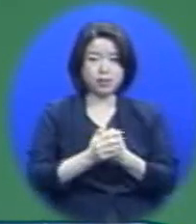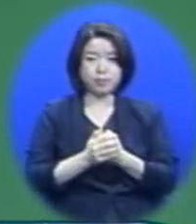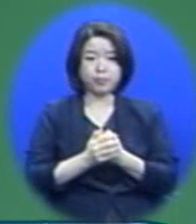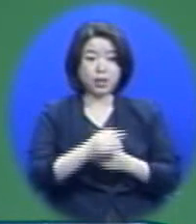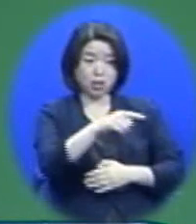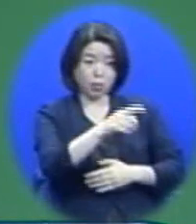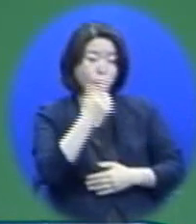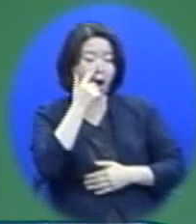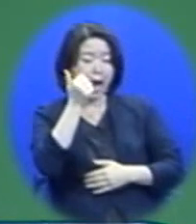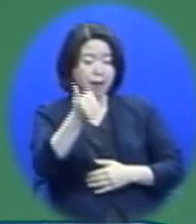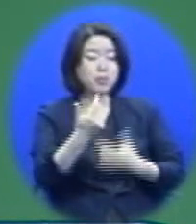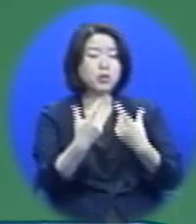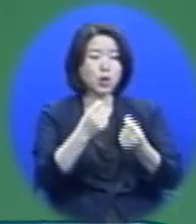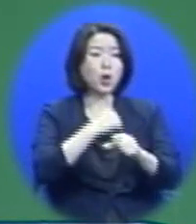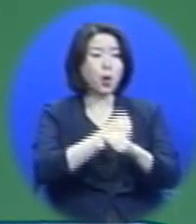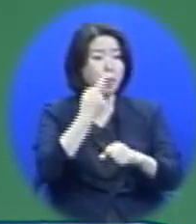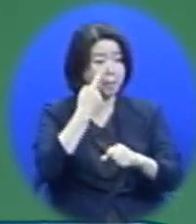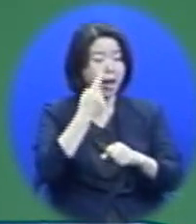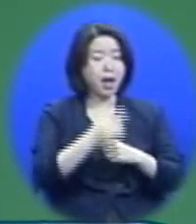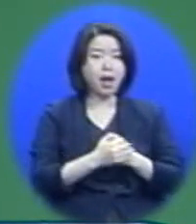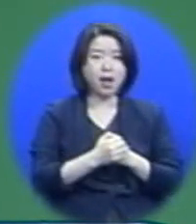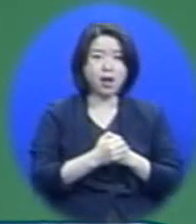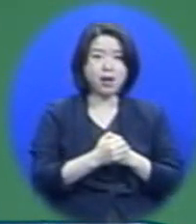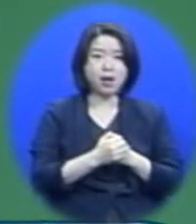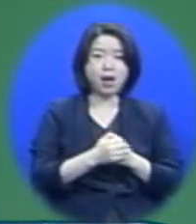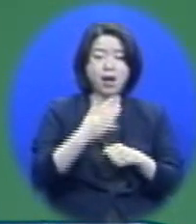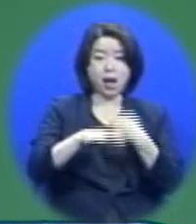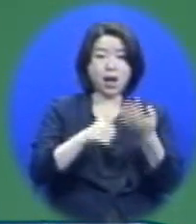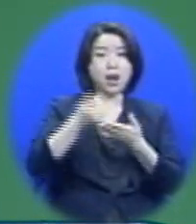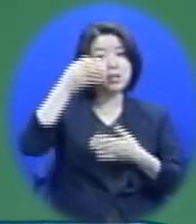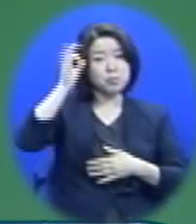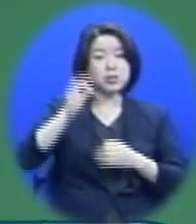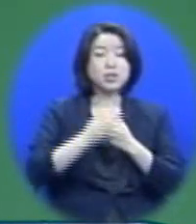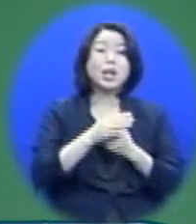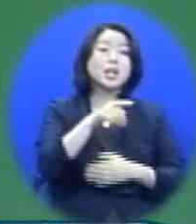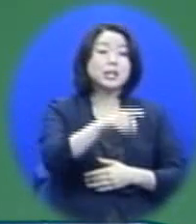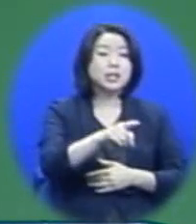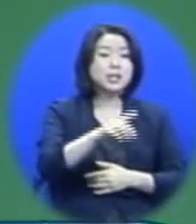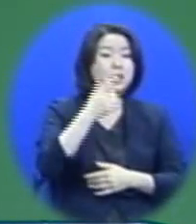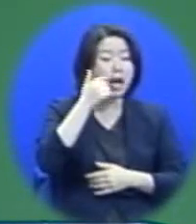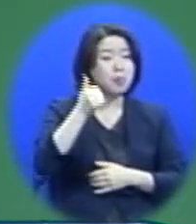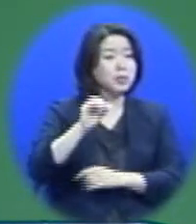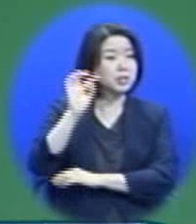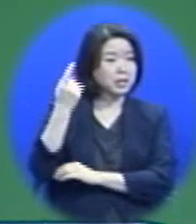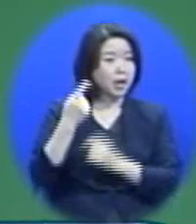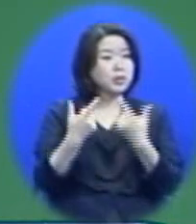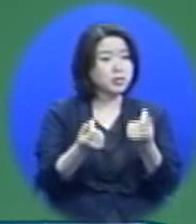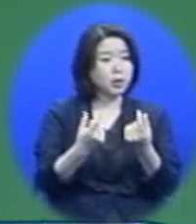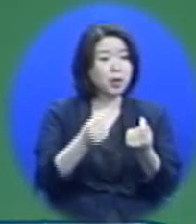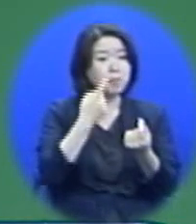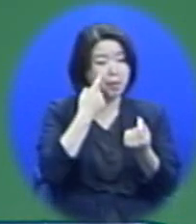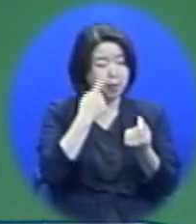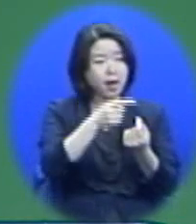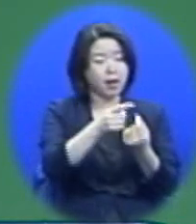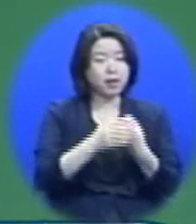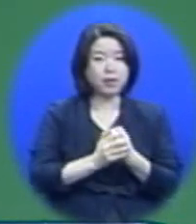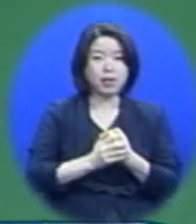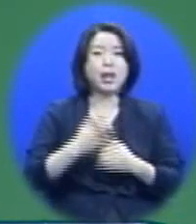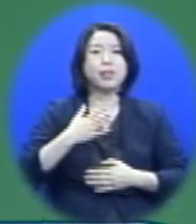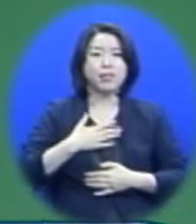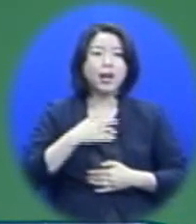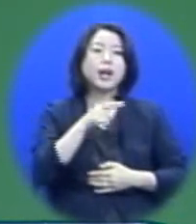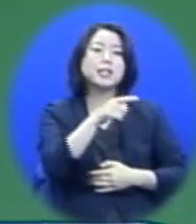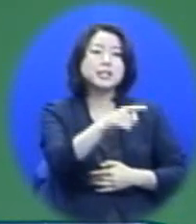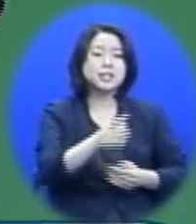아버지처럼만 해봐. 아버지처럼만. 하나님 인정하셨어요. 내 아버지 다윗처럼만 너 그렇게 해봐. 내가